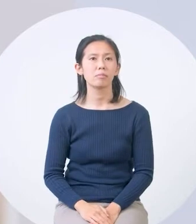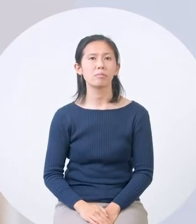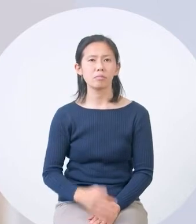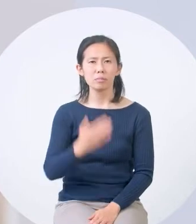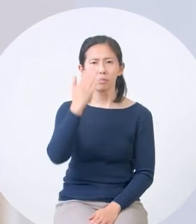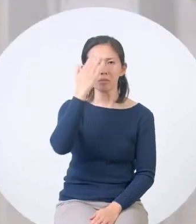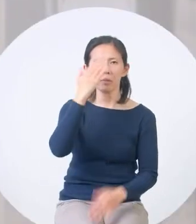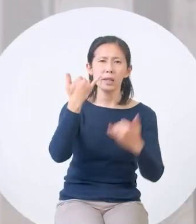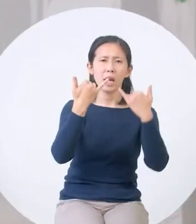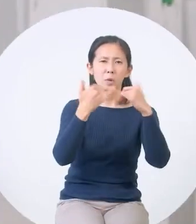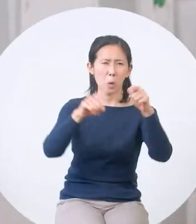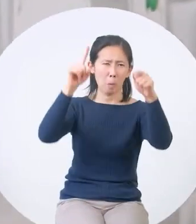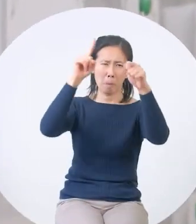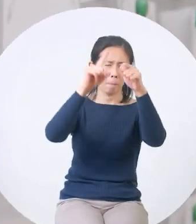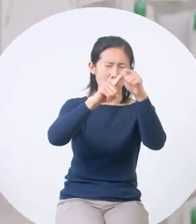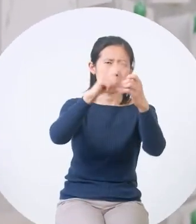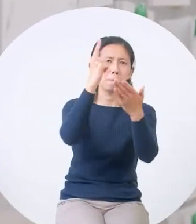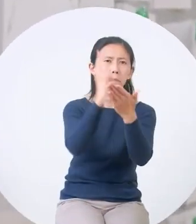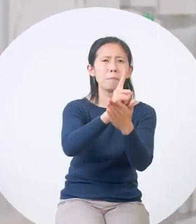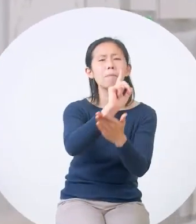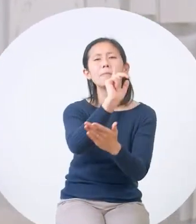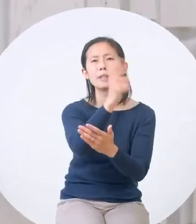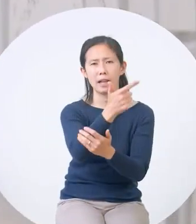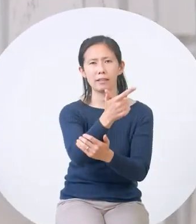見えない人ターゲットだけではない。